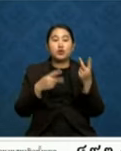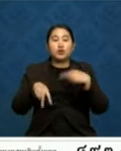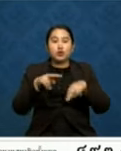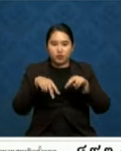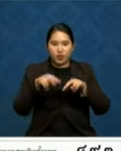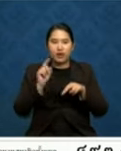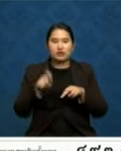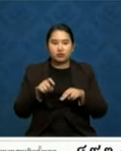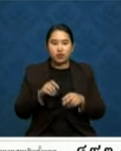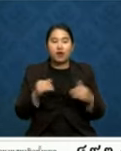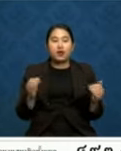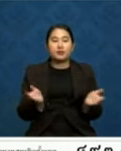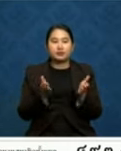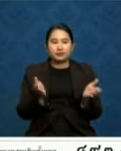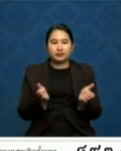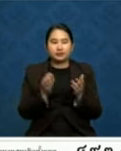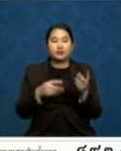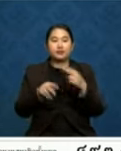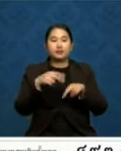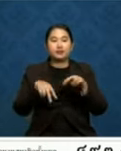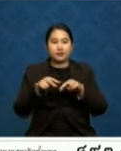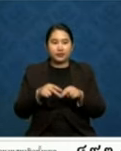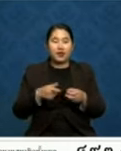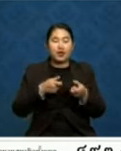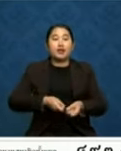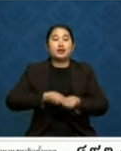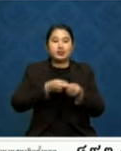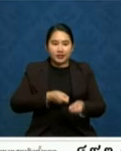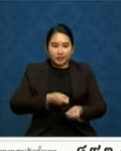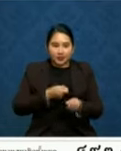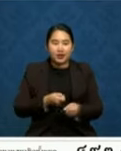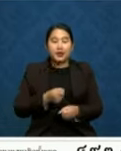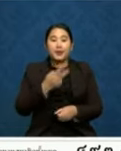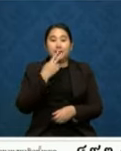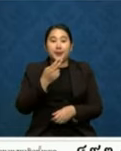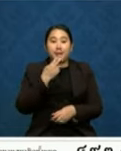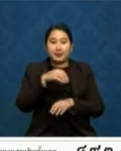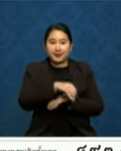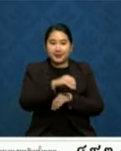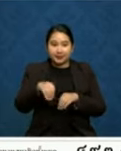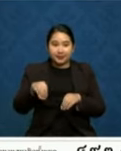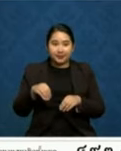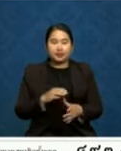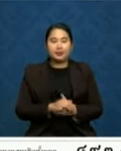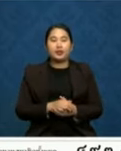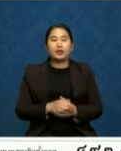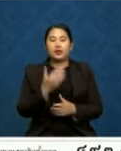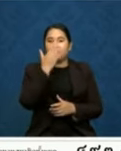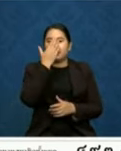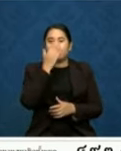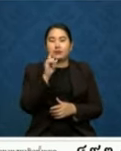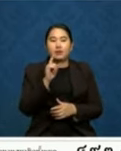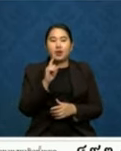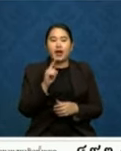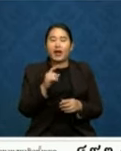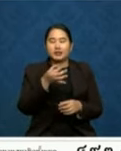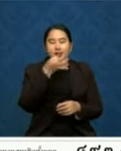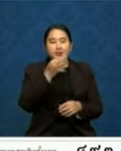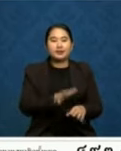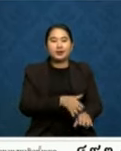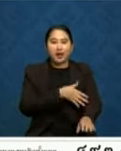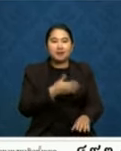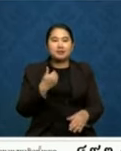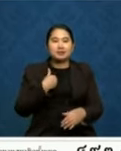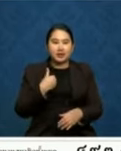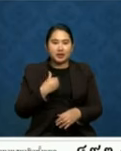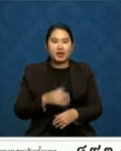นะครับสนับสนุนผู้เกษตรกรผู้ปลูกยาสูบนะครับ เพราะว่ามันเป็นอาชีพดั้งเดิมเหมือนอย่างที่ท่านรองพิเชษฐ์ได้บอก